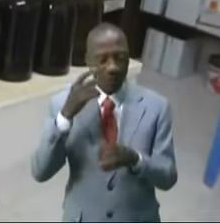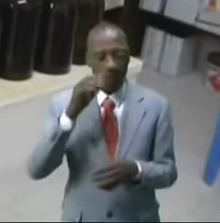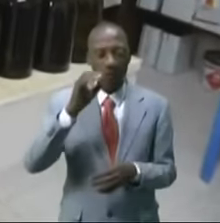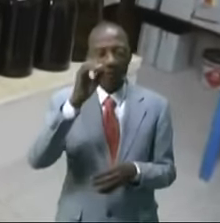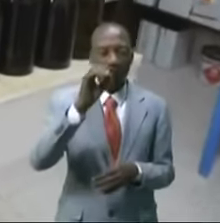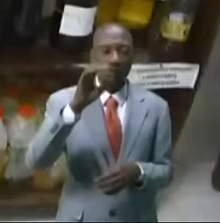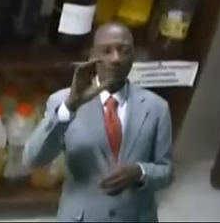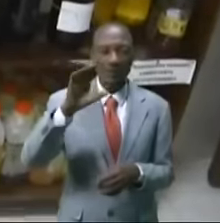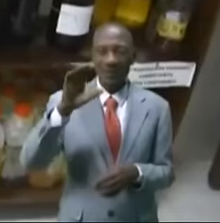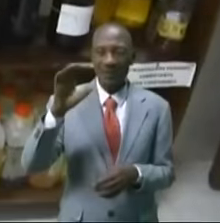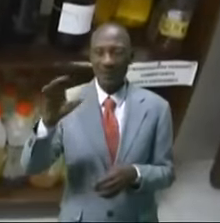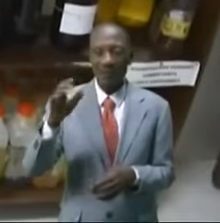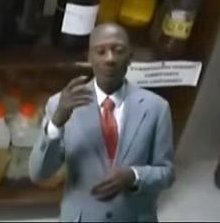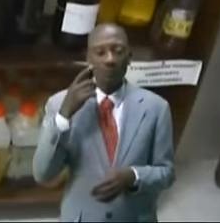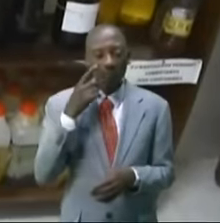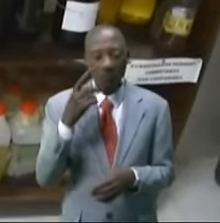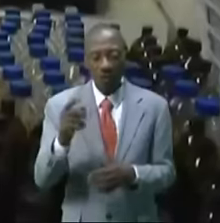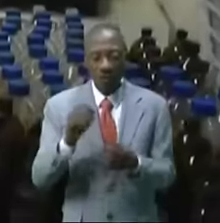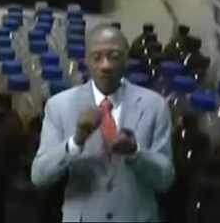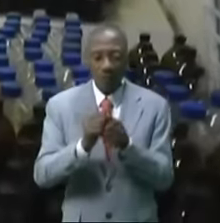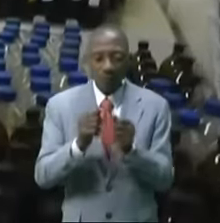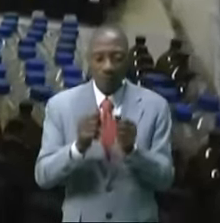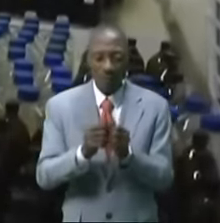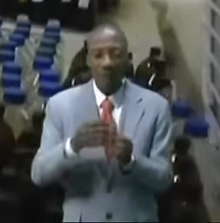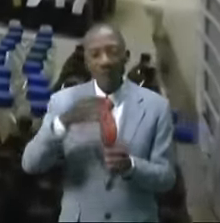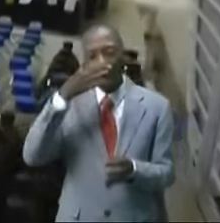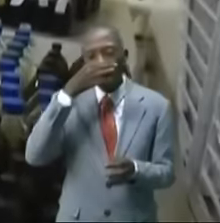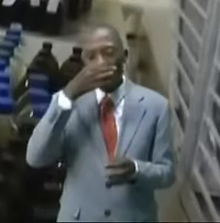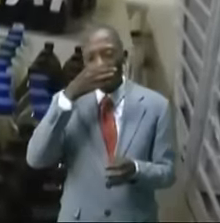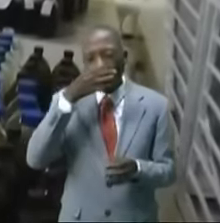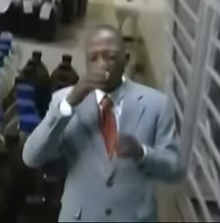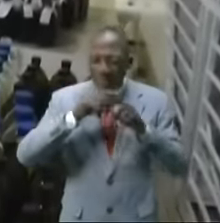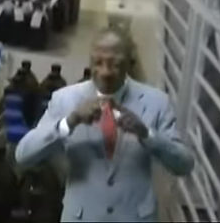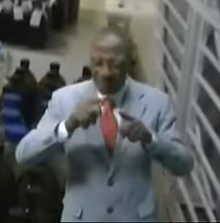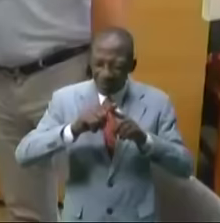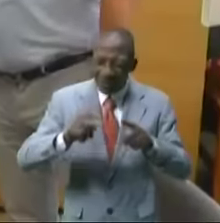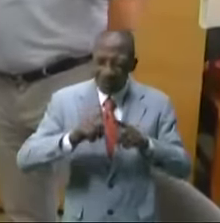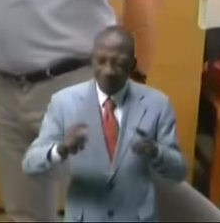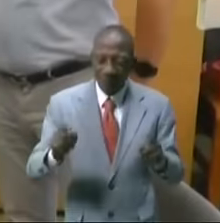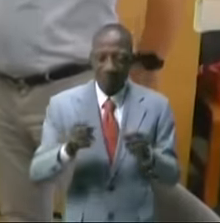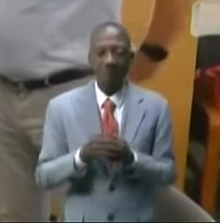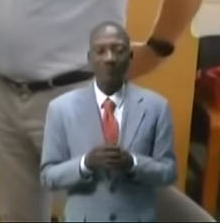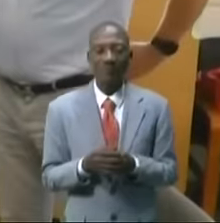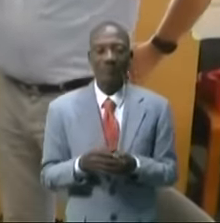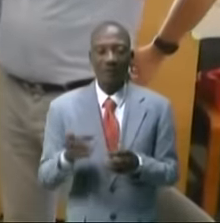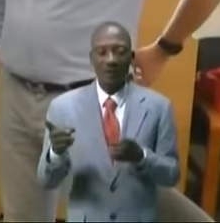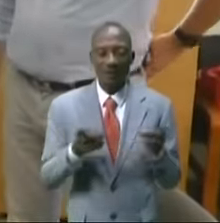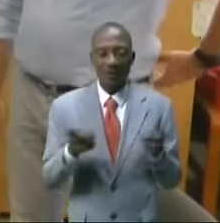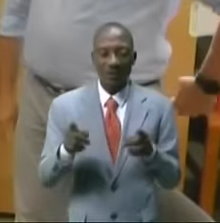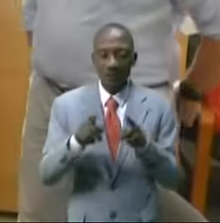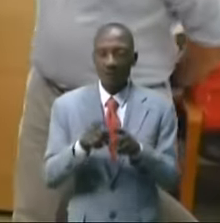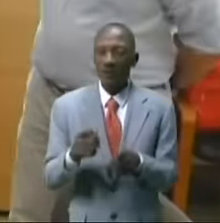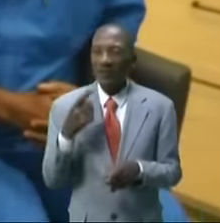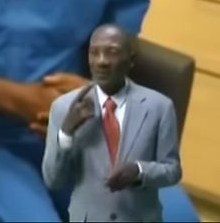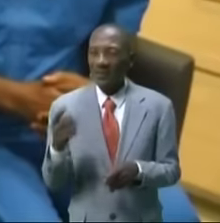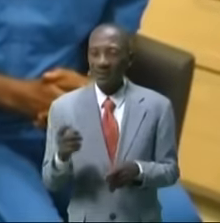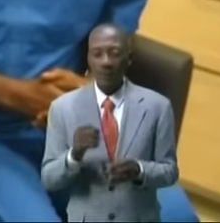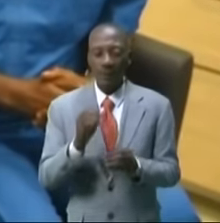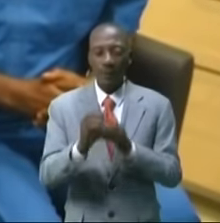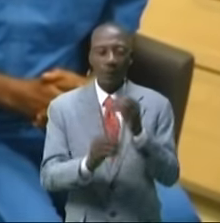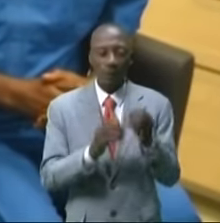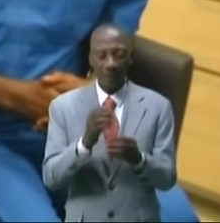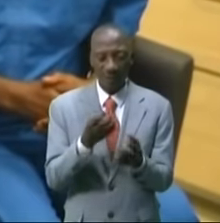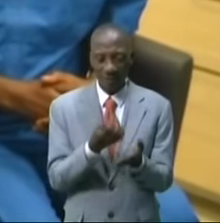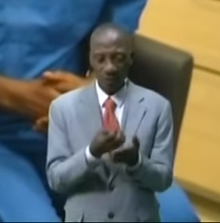de qualité des produits pétroliers. Le DG de l'OCC a aussi vérifié dans quelle mesure les opérateurs économiques